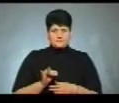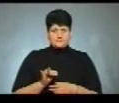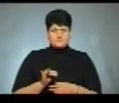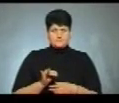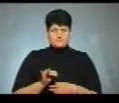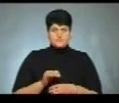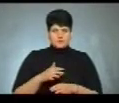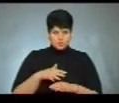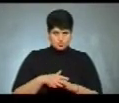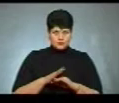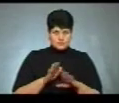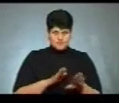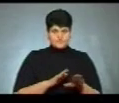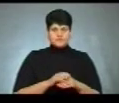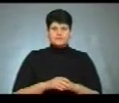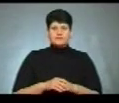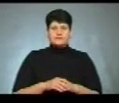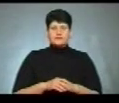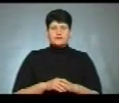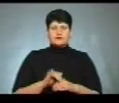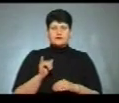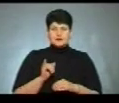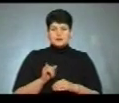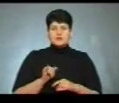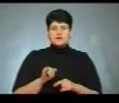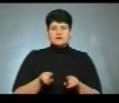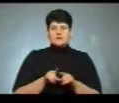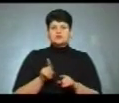Податки, це зрозуміло. Ну і що теж